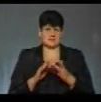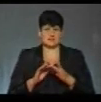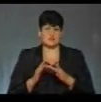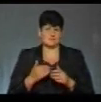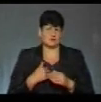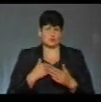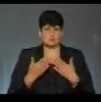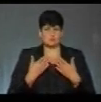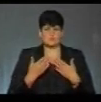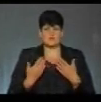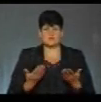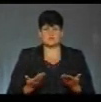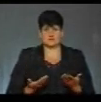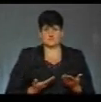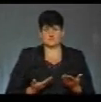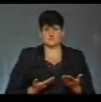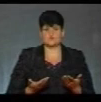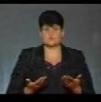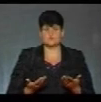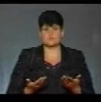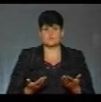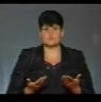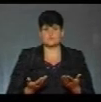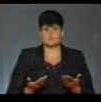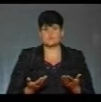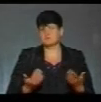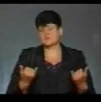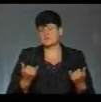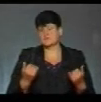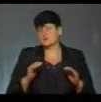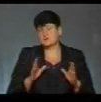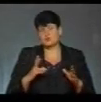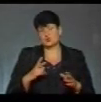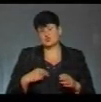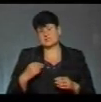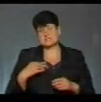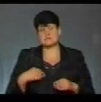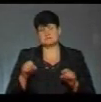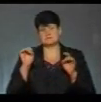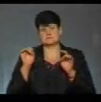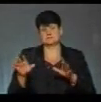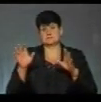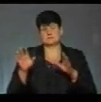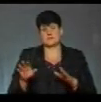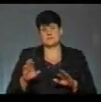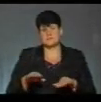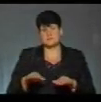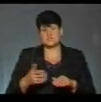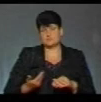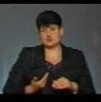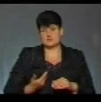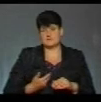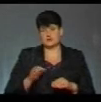захотіли поспілкуватися між собою так, вживу, так? І дочка чи син залишають місце проживання, нікому нічого не